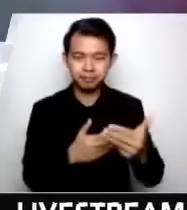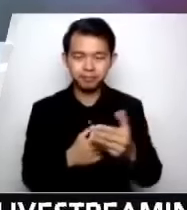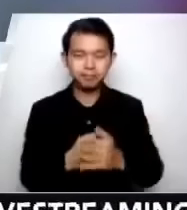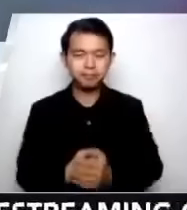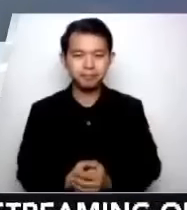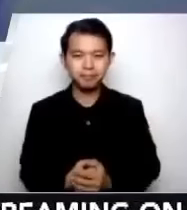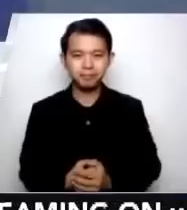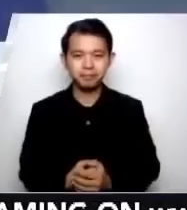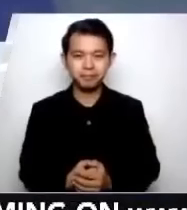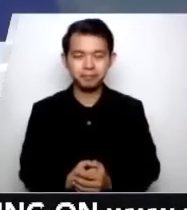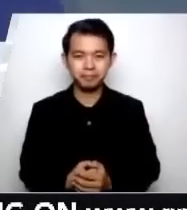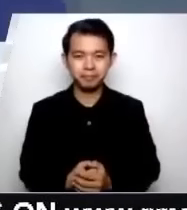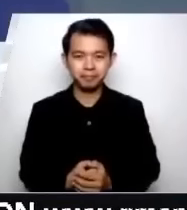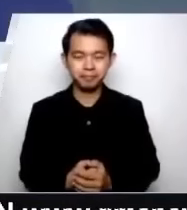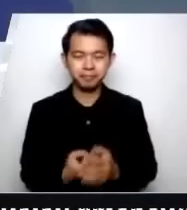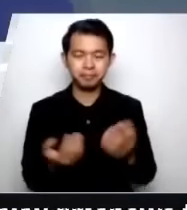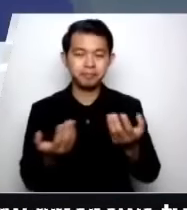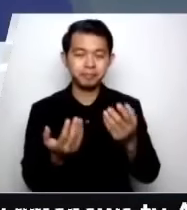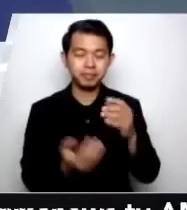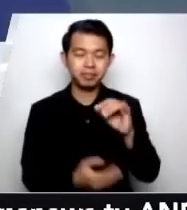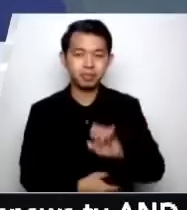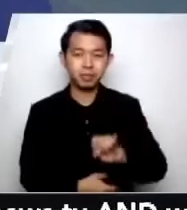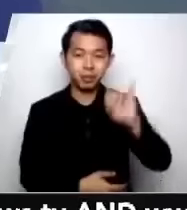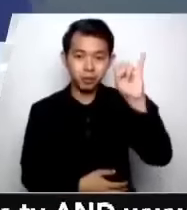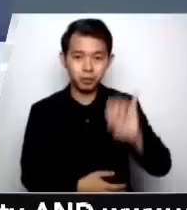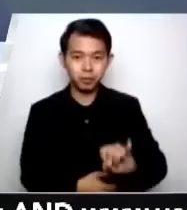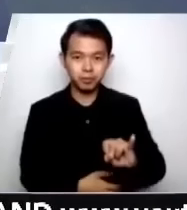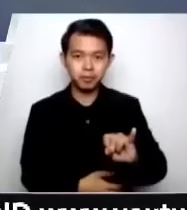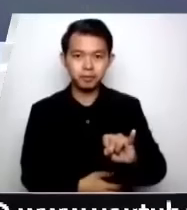Sa Cervantes, Ilocos Sur.